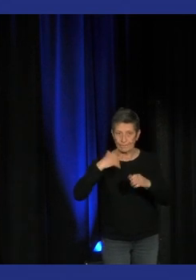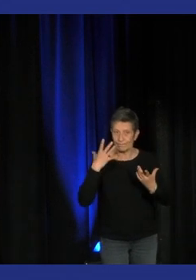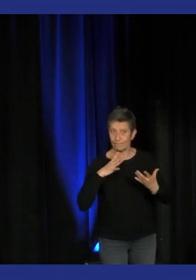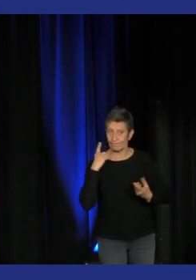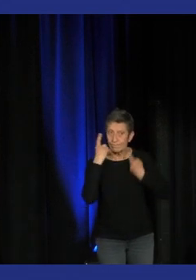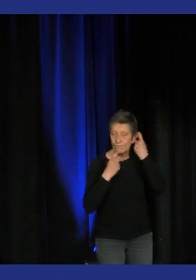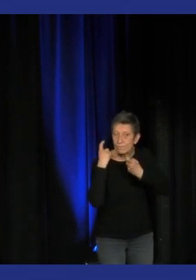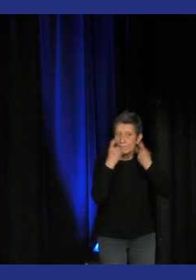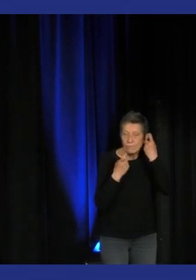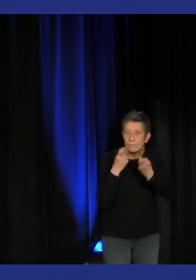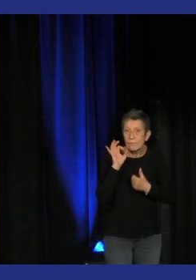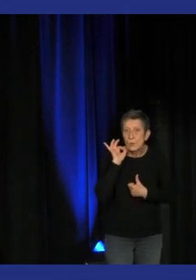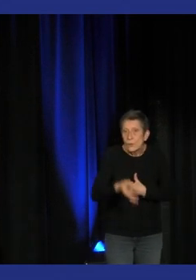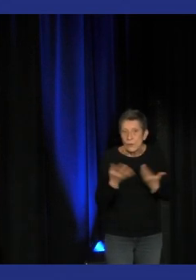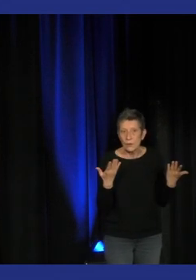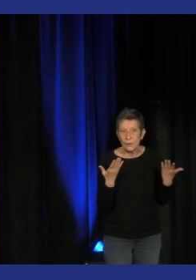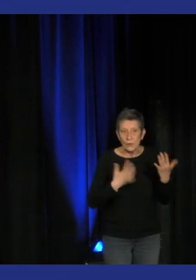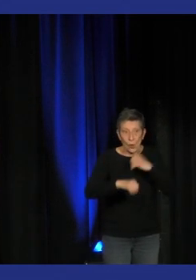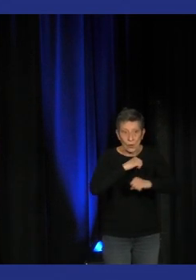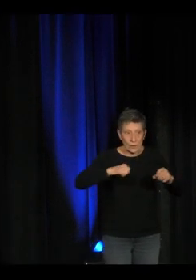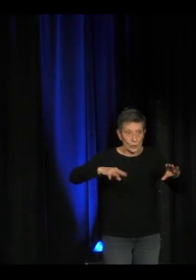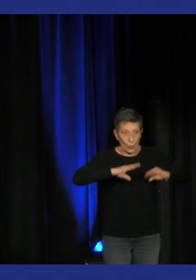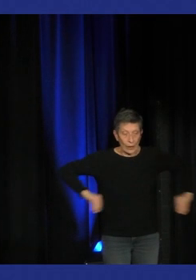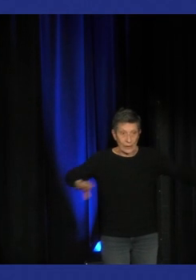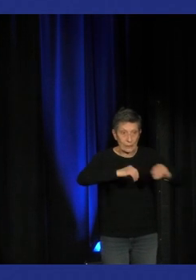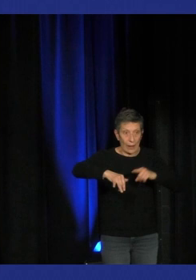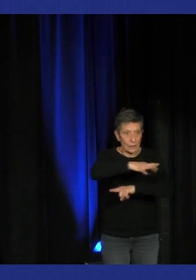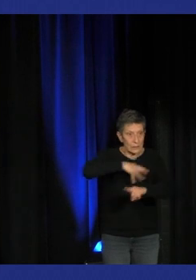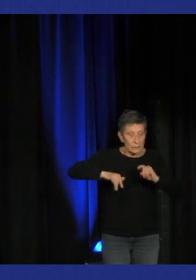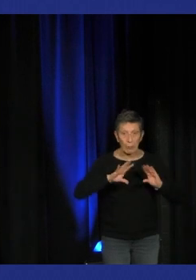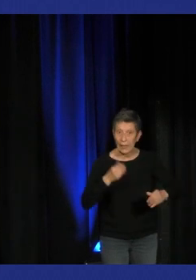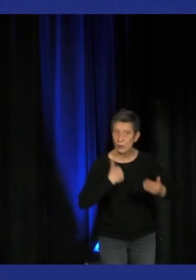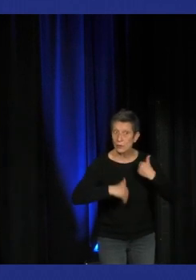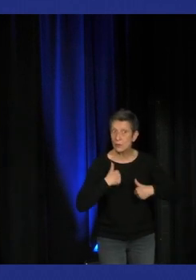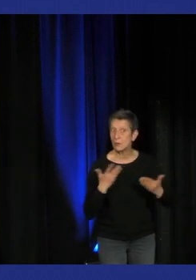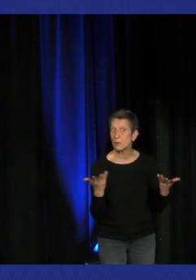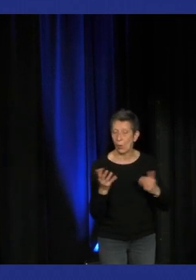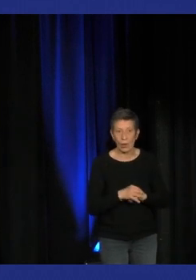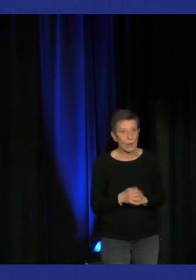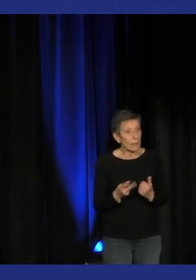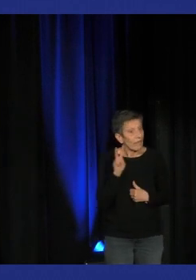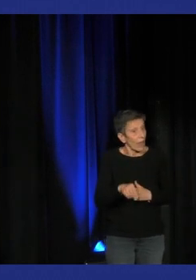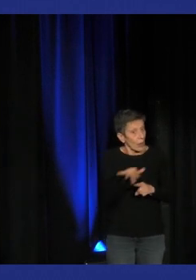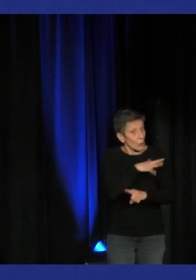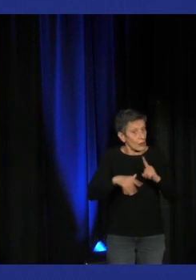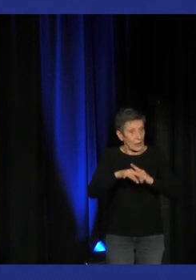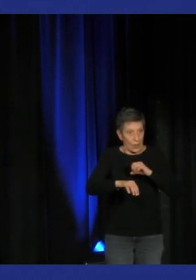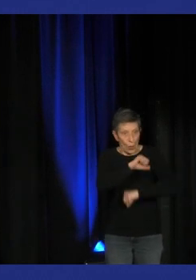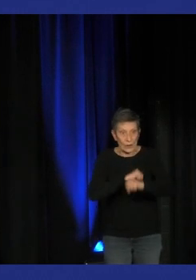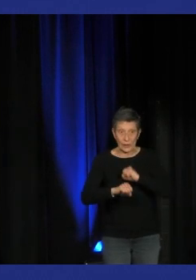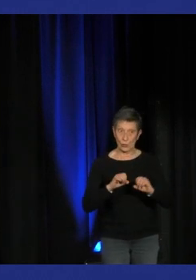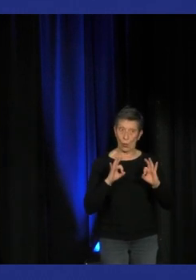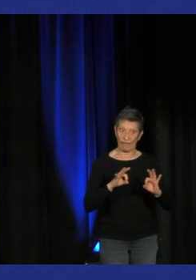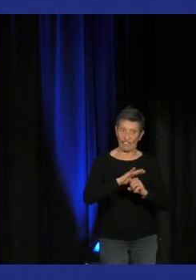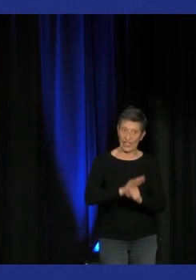en compte des personnes handicapées dans cette organisation. Et donc cet agencement validiste en fait, de la société a été bien